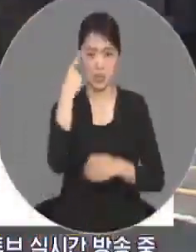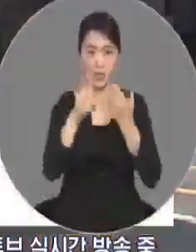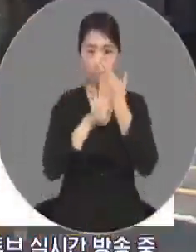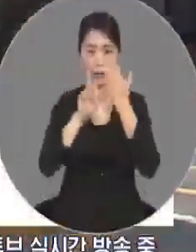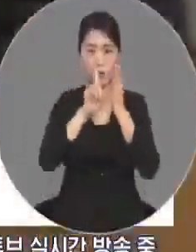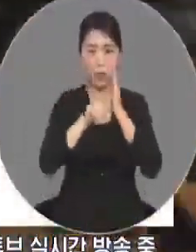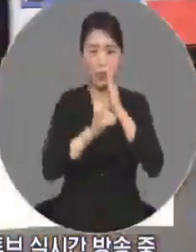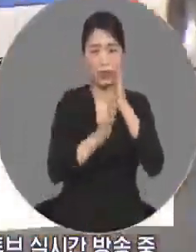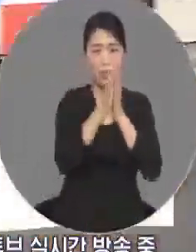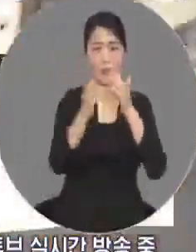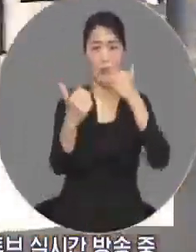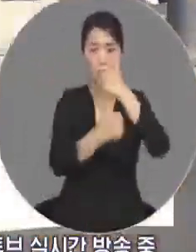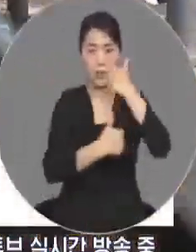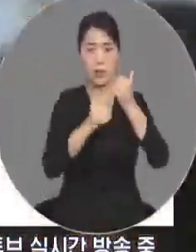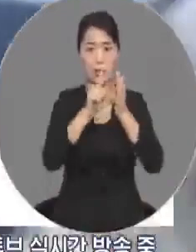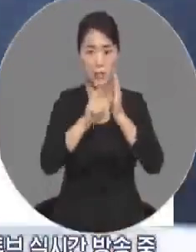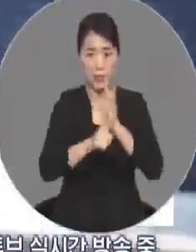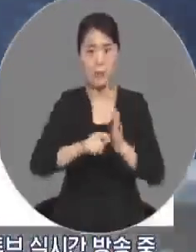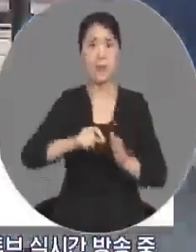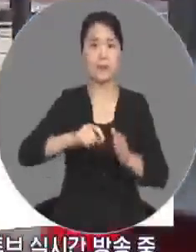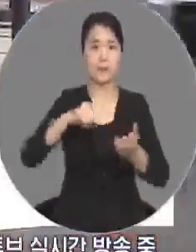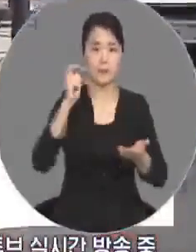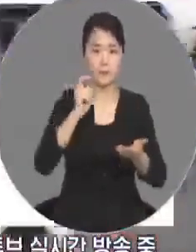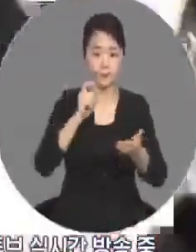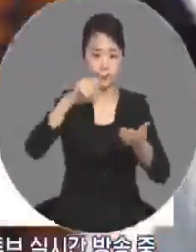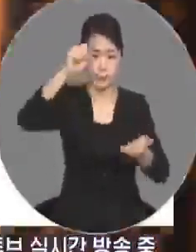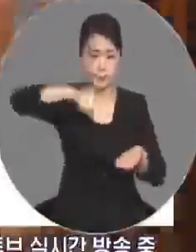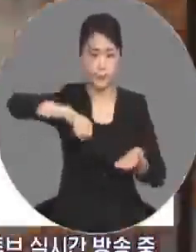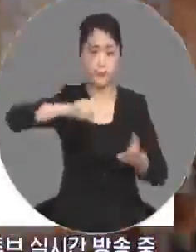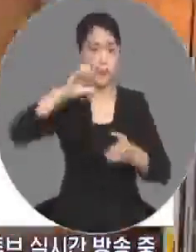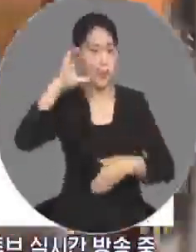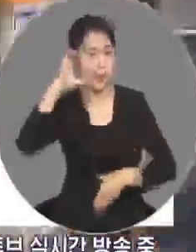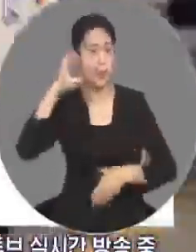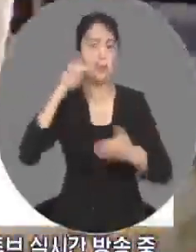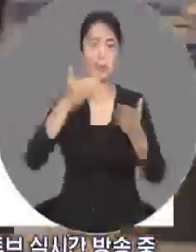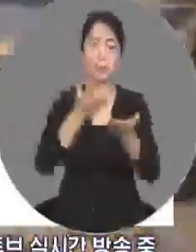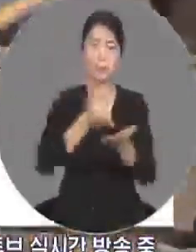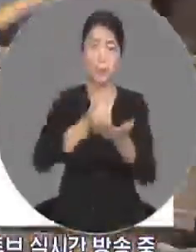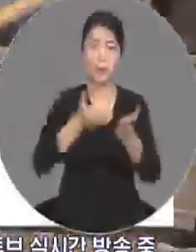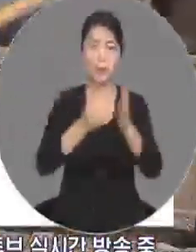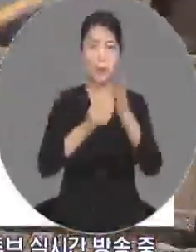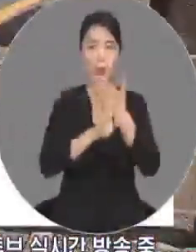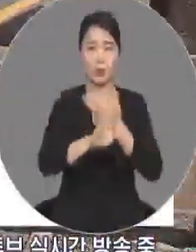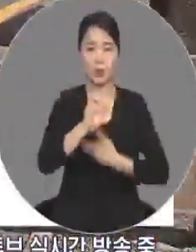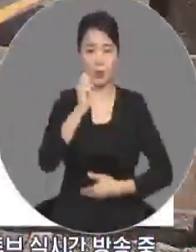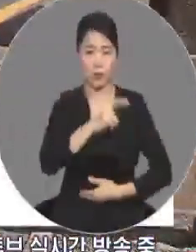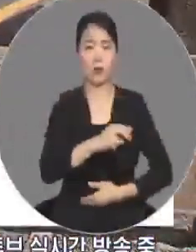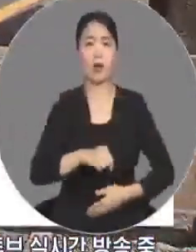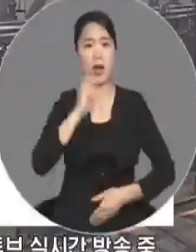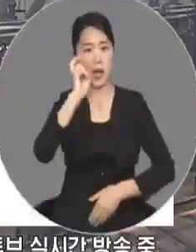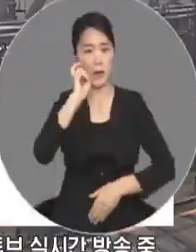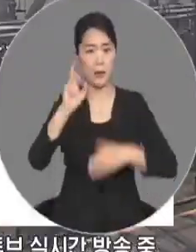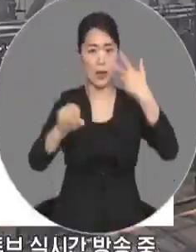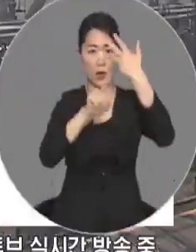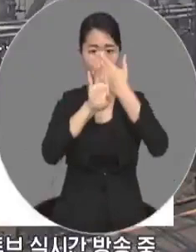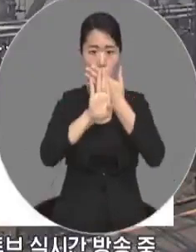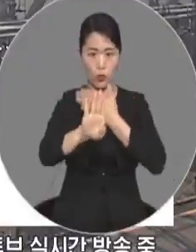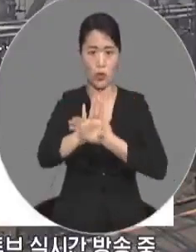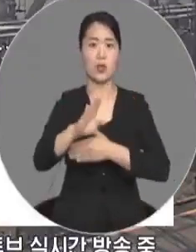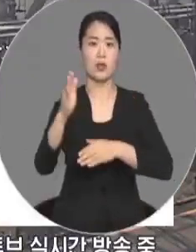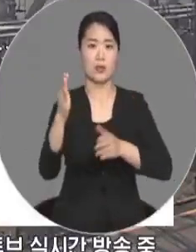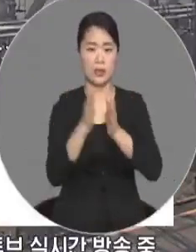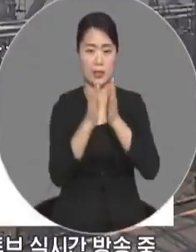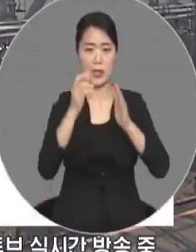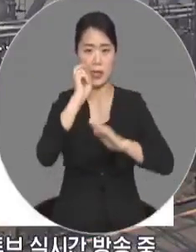거쳐 7월에 물가대책위원회를 개최할 예정이며 인상이 가결되면 8월 이후 적용할 계획입니다 이런